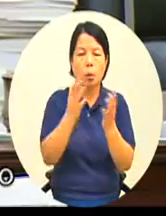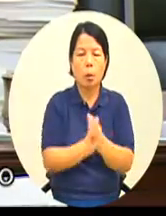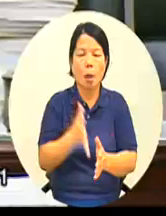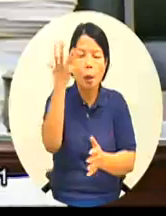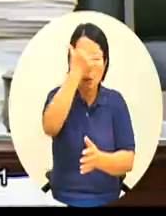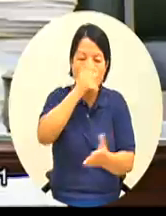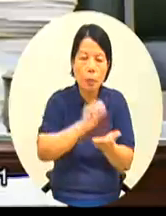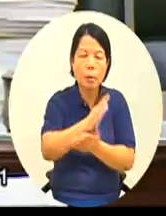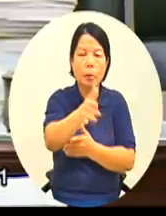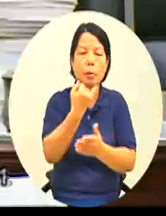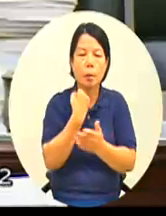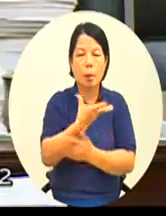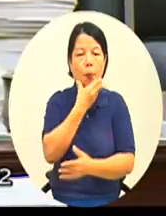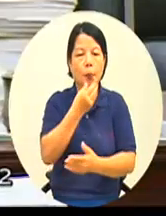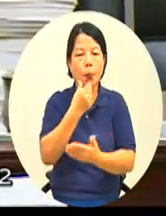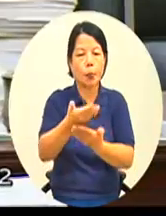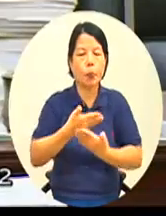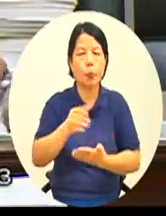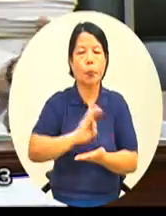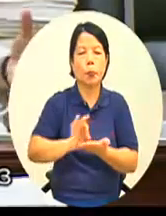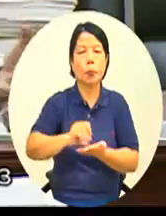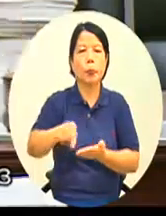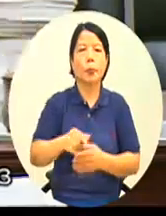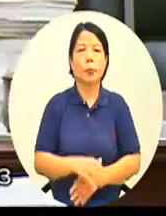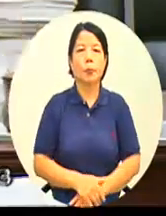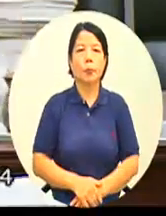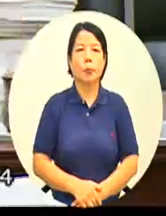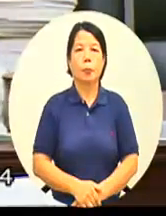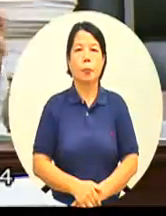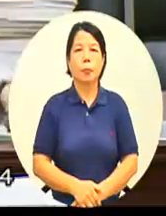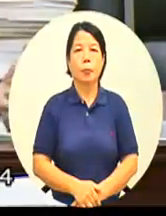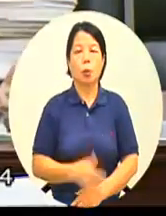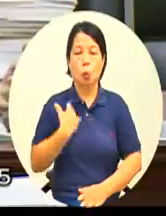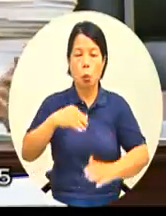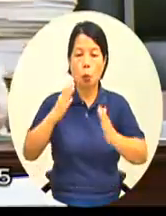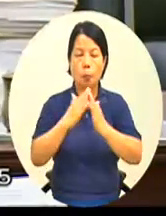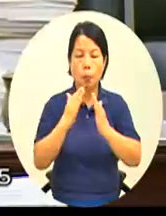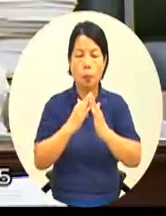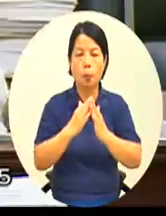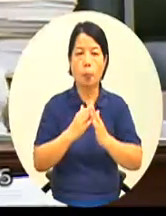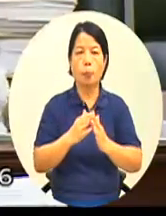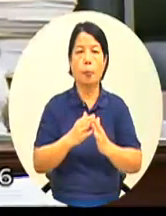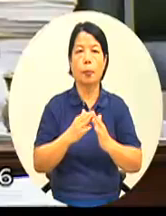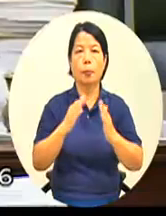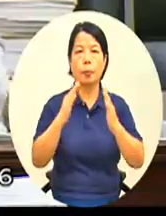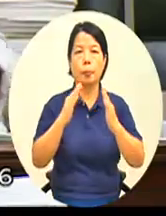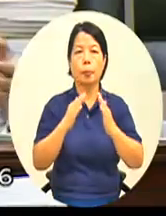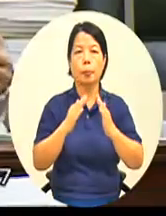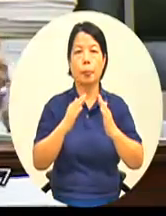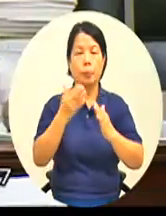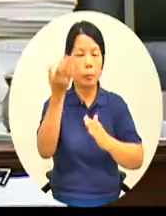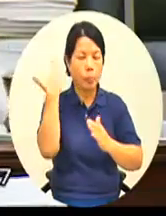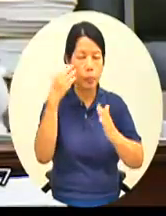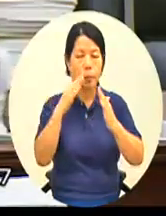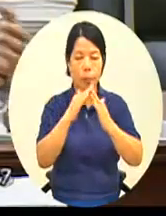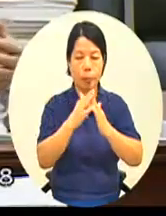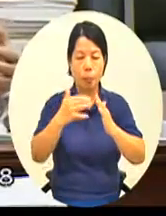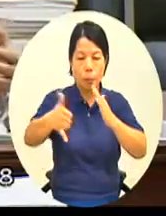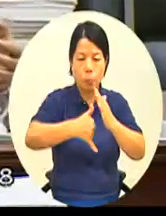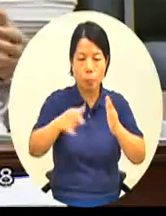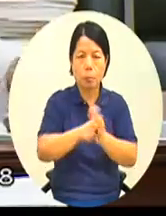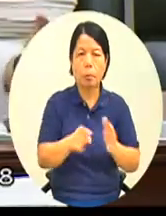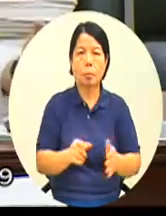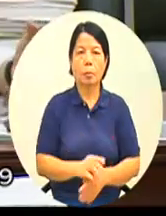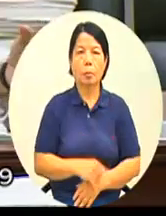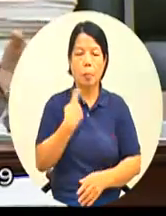样后面的后续吼。那以前有人提说哦，比如说我房子有人房子就是要进驻的话，就把这个房子